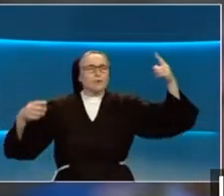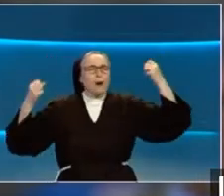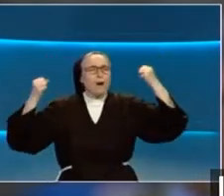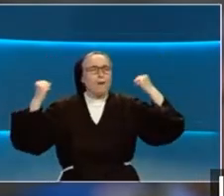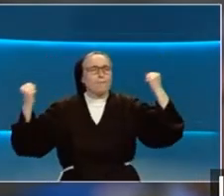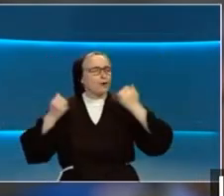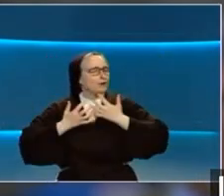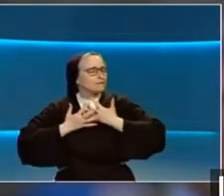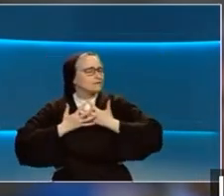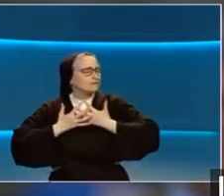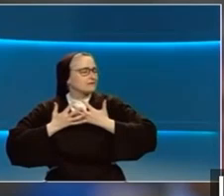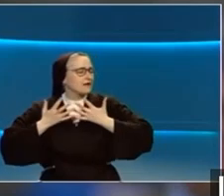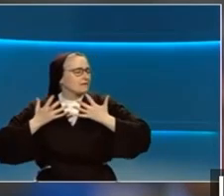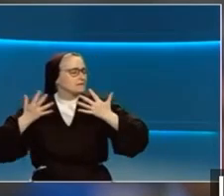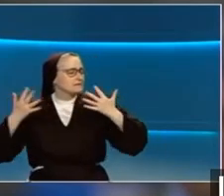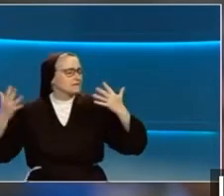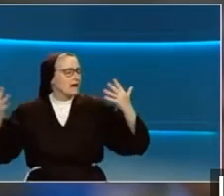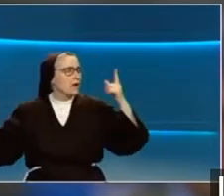fortitudine.